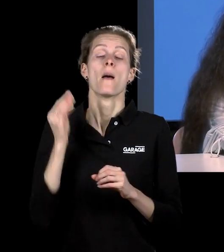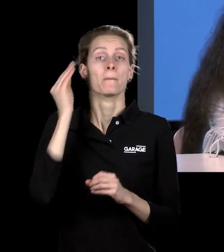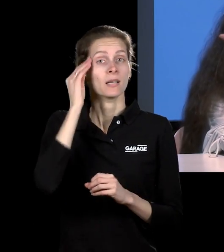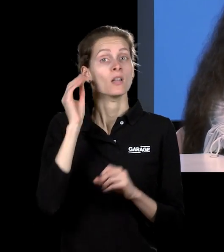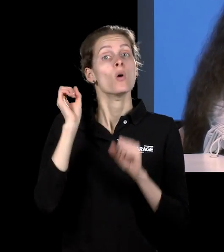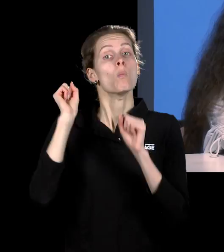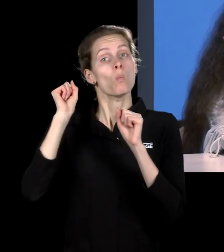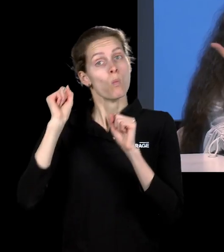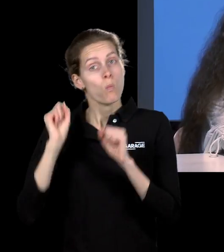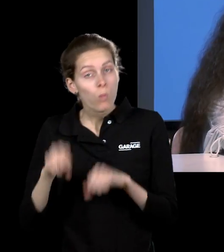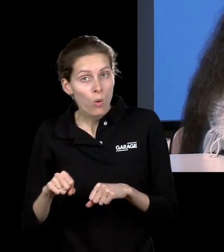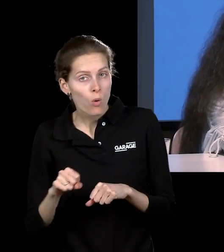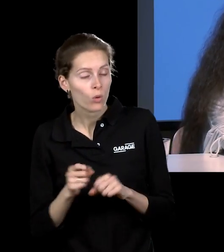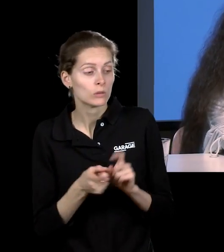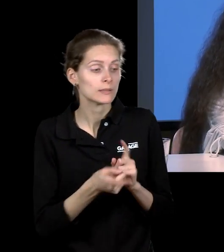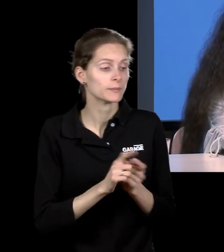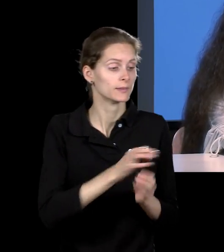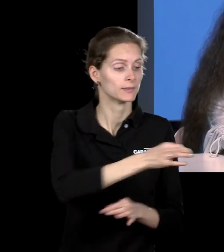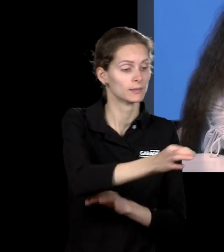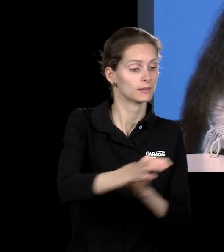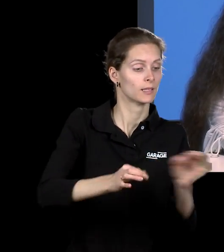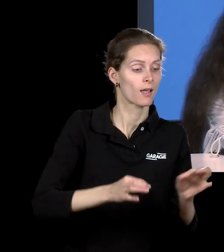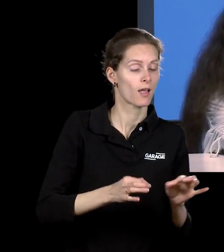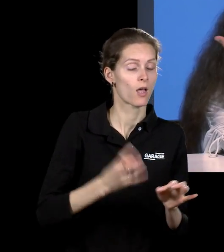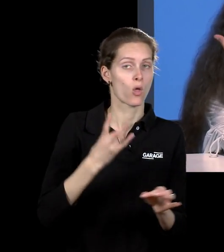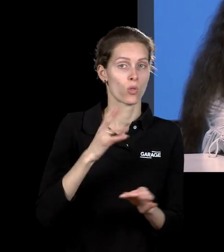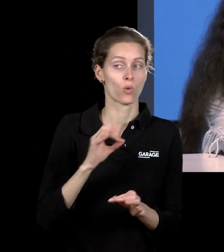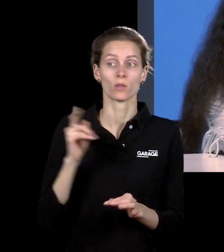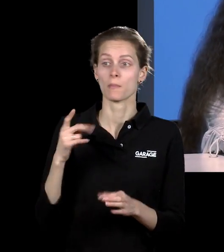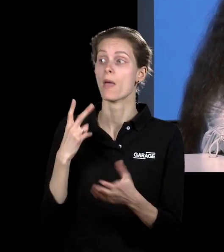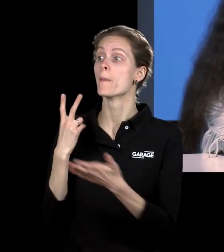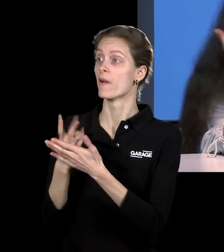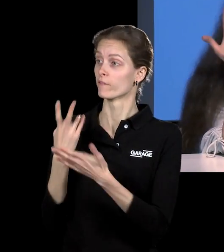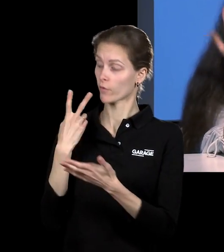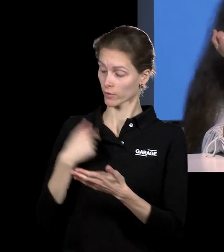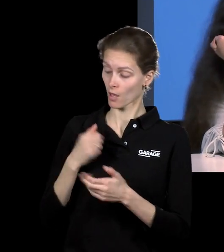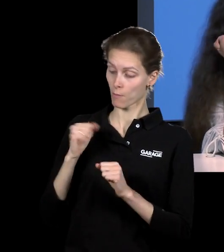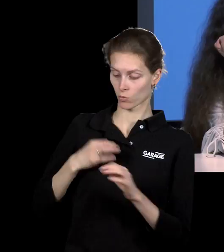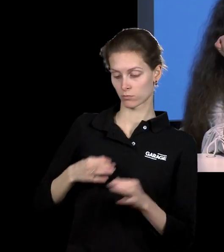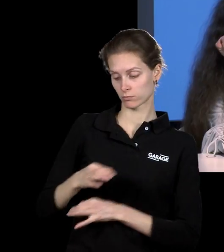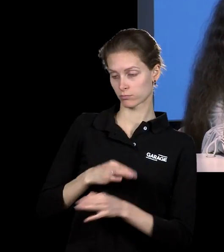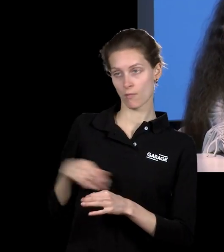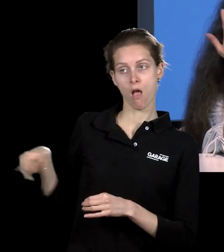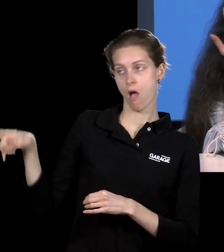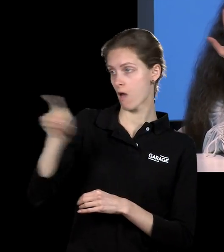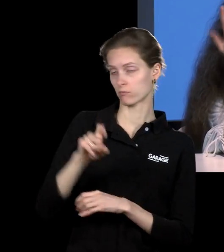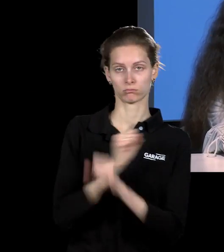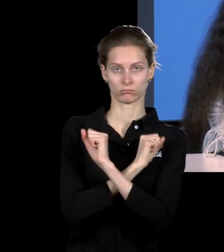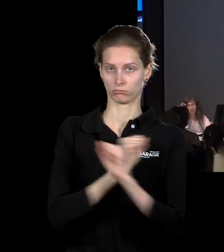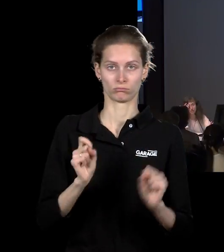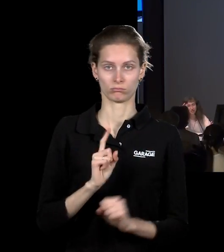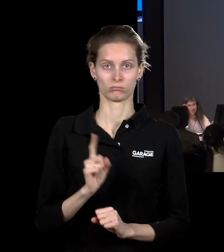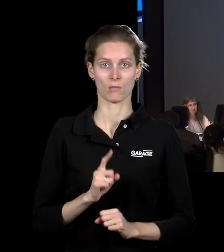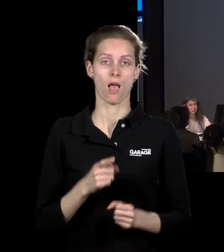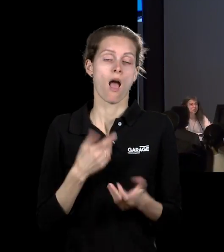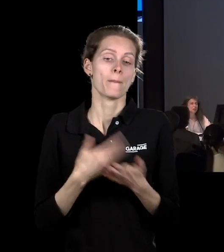интерактивность, что ты можешь изменить этот объект, что этот объект все время меняется, но тебе показывают эту возможность, но не дают в нее поиграть. Хотя, наверное, если ты